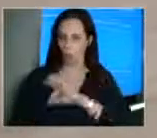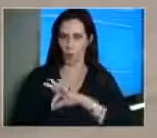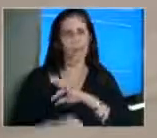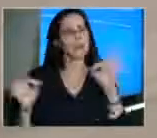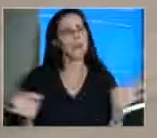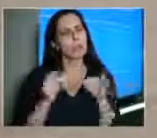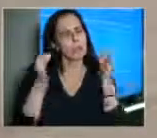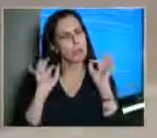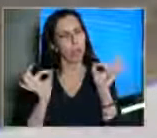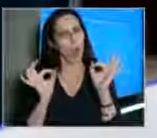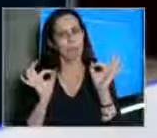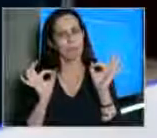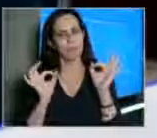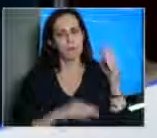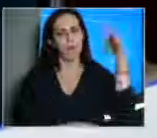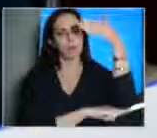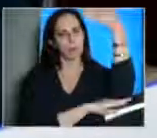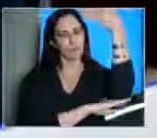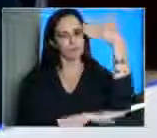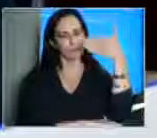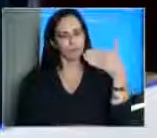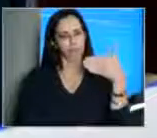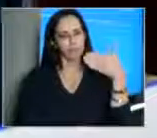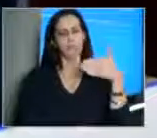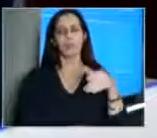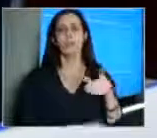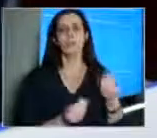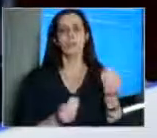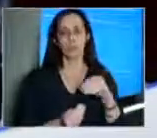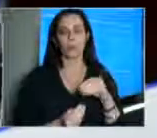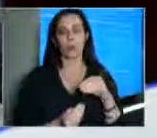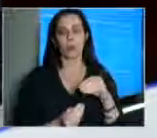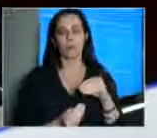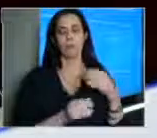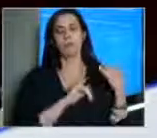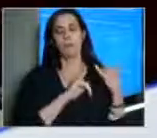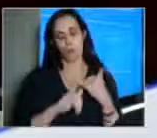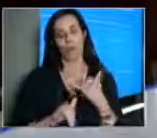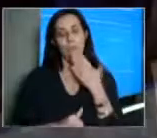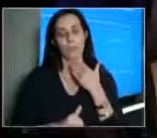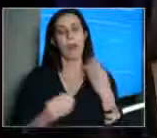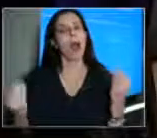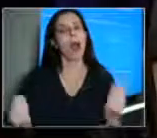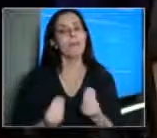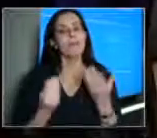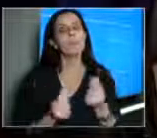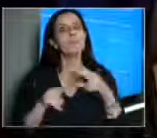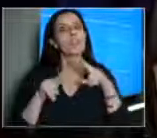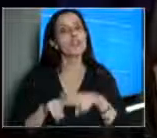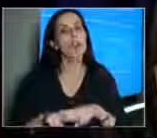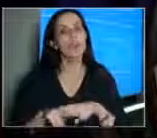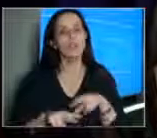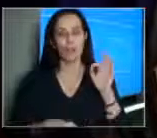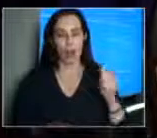טקס מיוחד, הורדת הדגל לחצי התורן, ובנוסף הובאו לישראל חפצים, שרדים נוספים